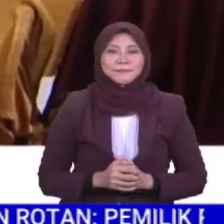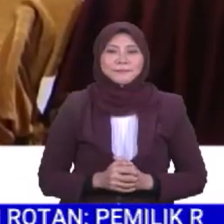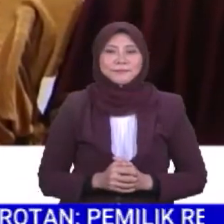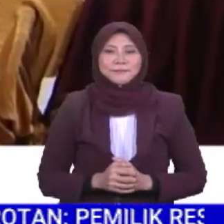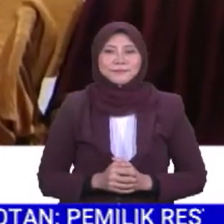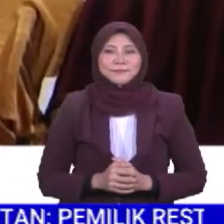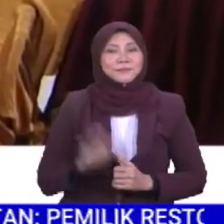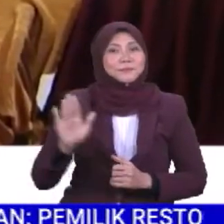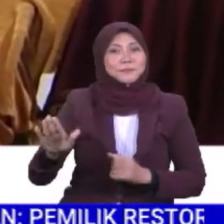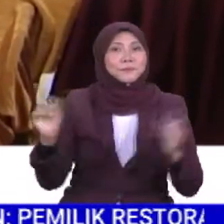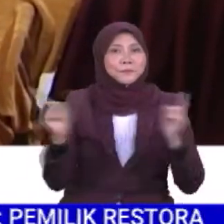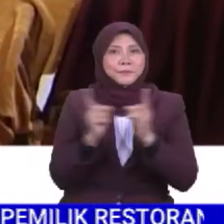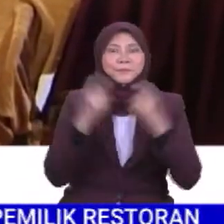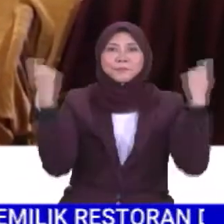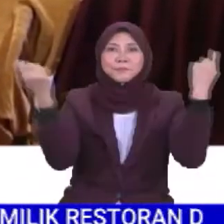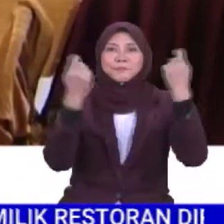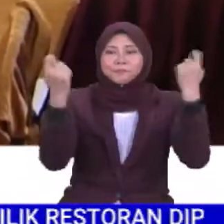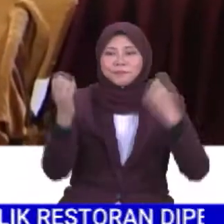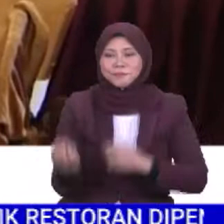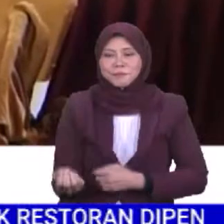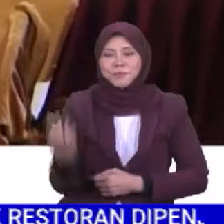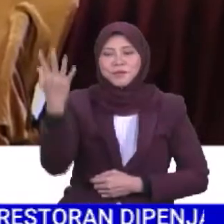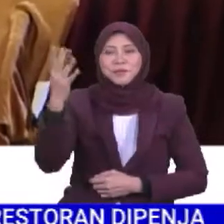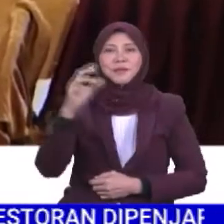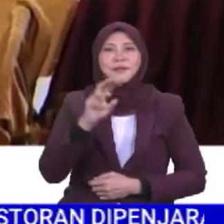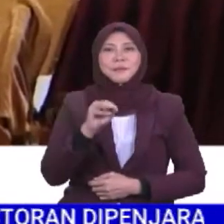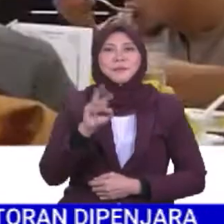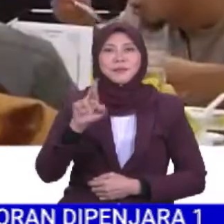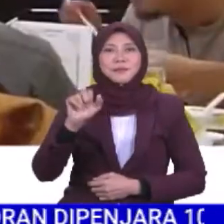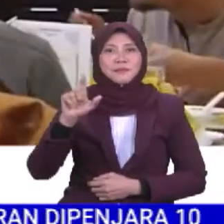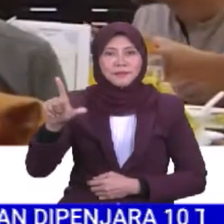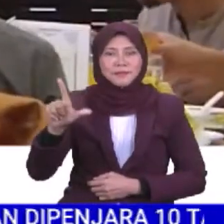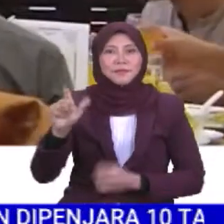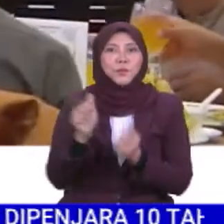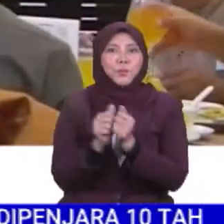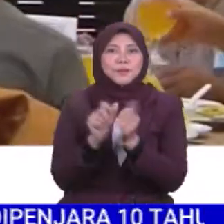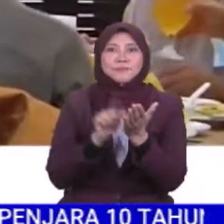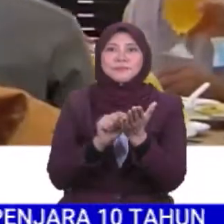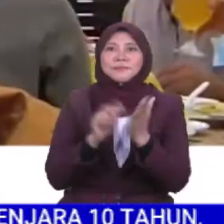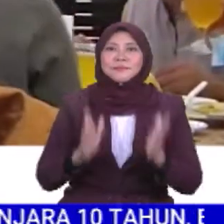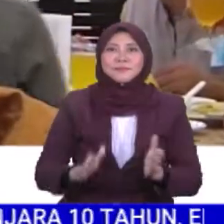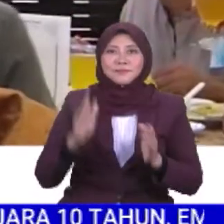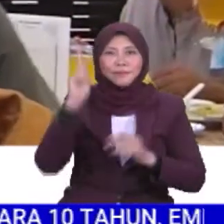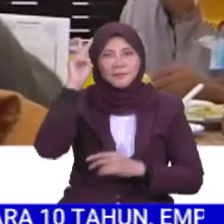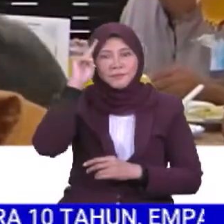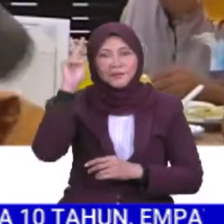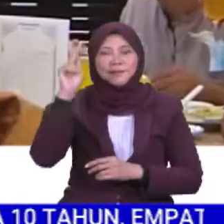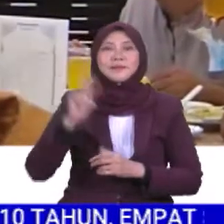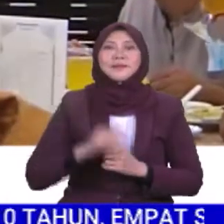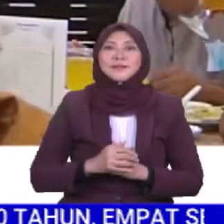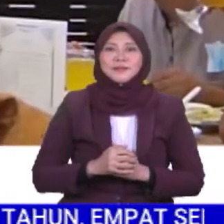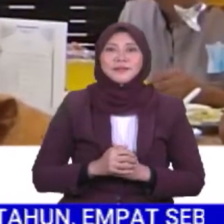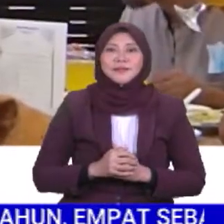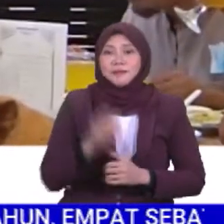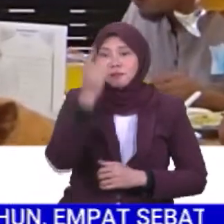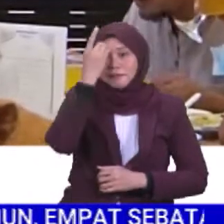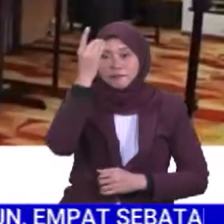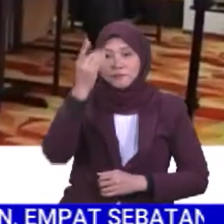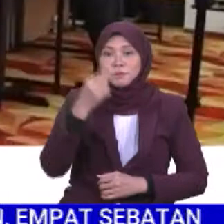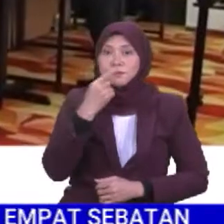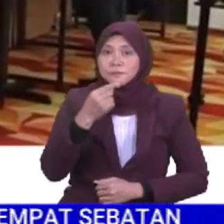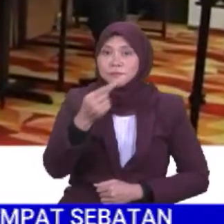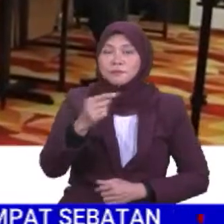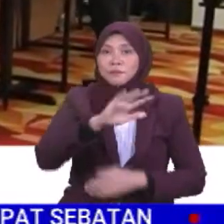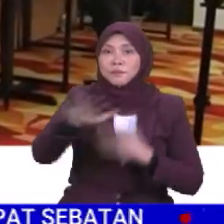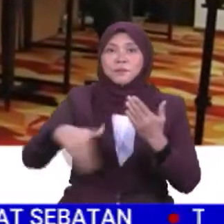Hai beliau ditemui pada mazzy Star mrl bersama pengamal media Kelantan di Kotabaru tambah Datuk Seri Darwis lagi